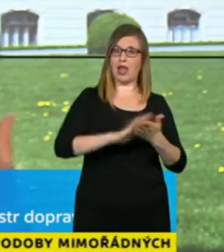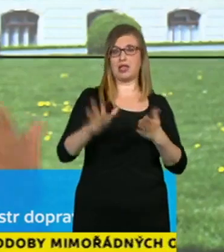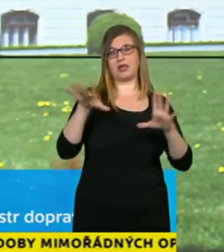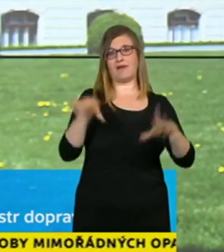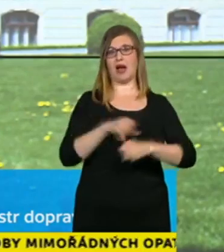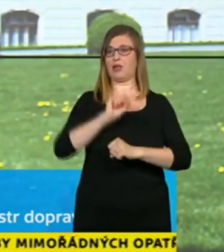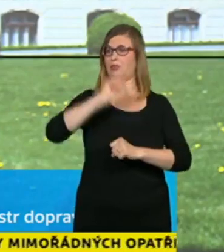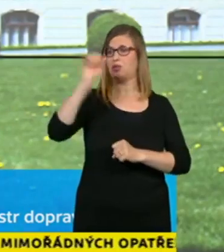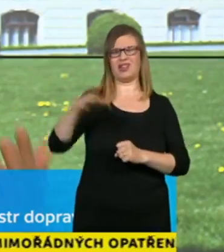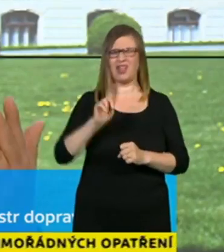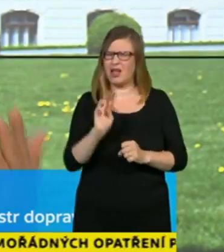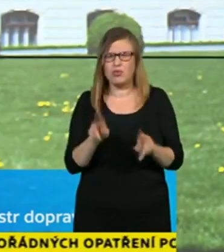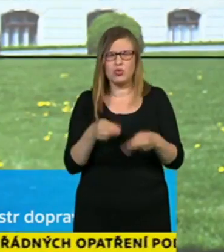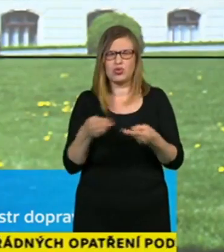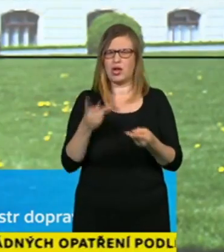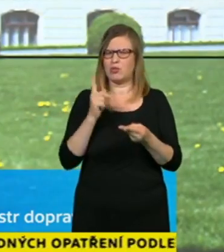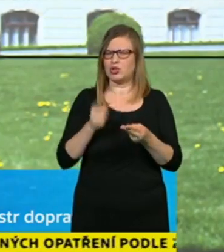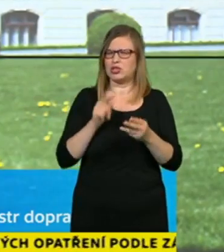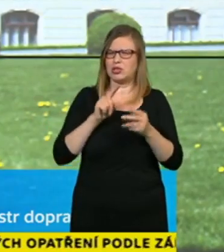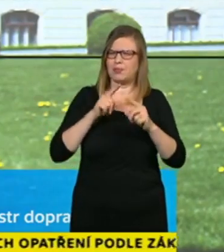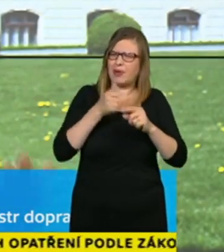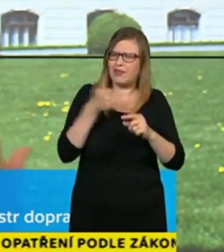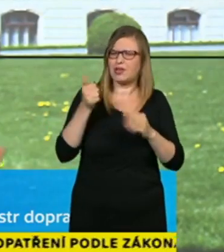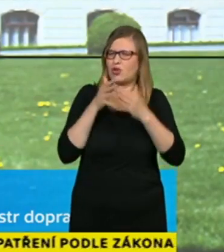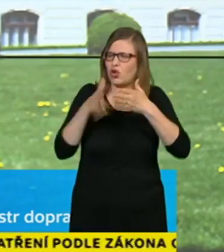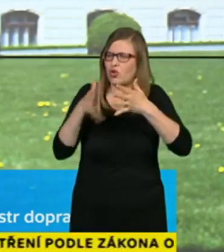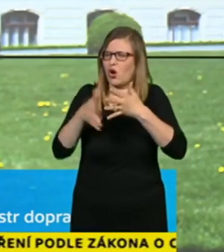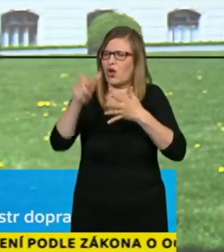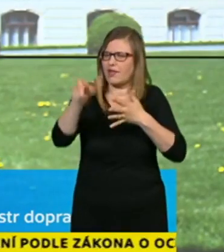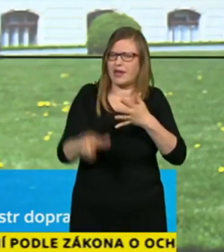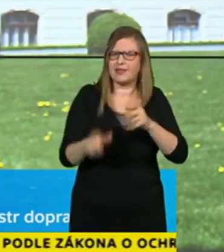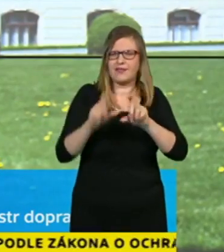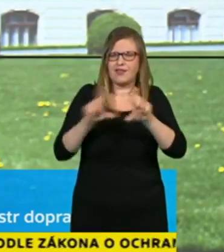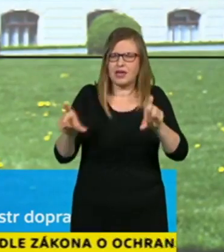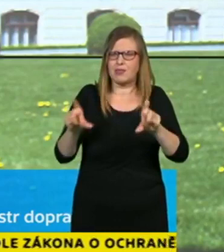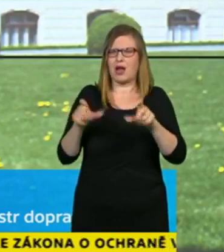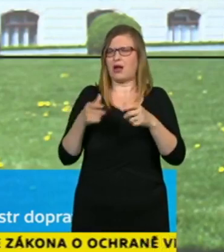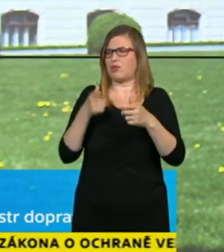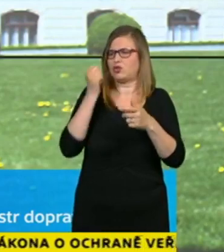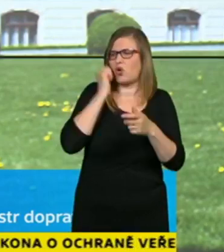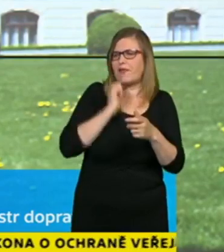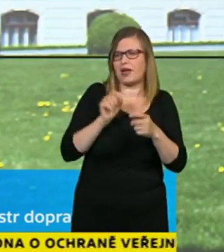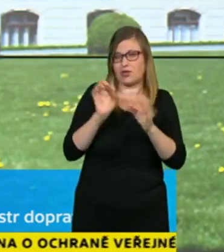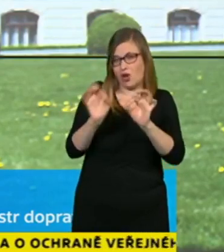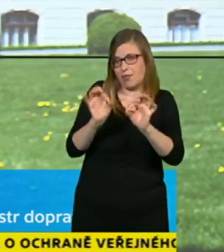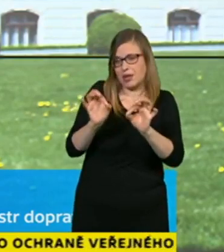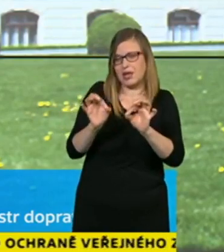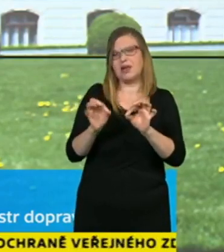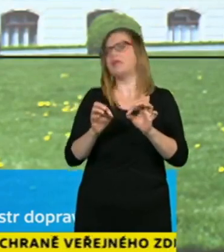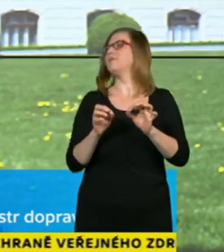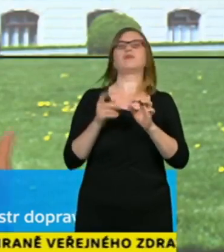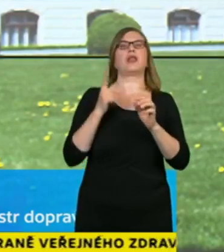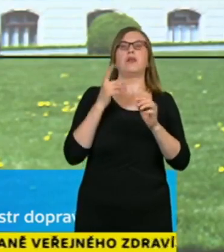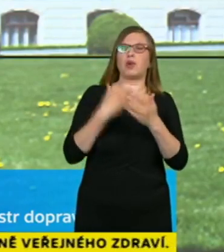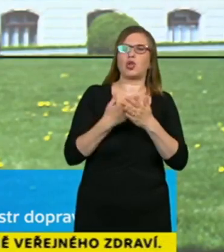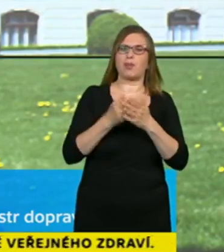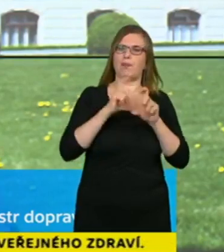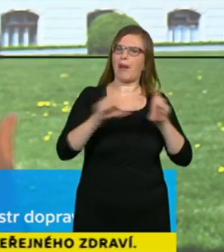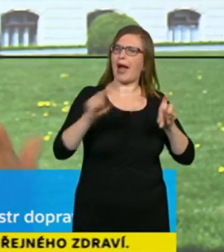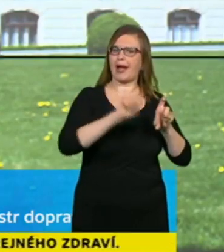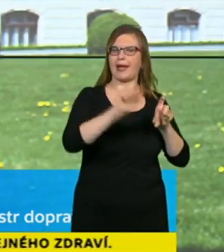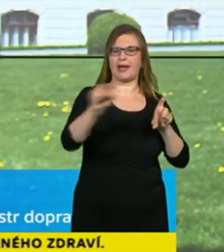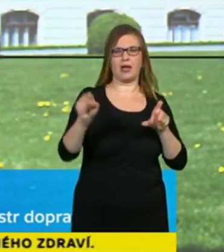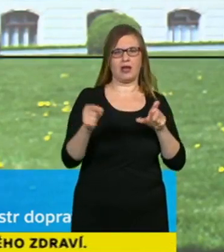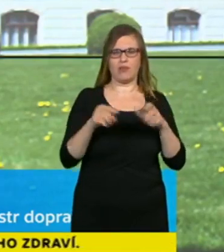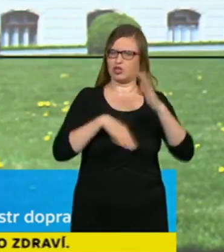buď nepřijímat žádosti s ohledem na kapacitu té banky, nebo v rychlosti posílit kapacity té banky, což jsme udělali na 120 lidí. Zapojili jsme ČEPku,